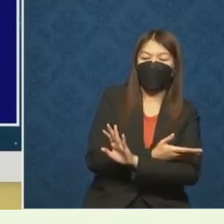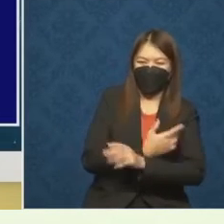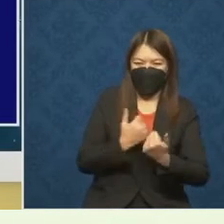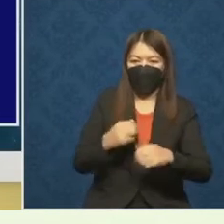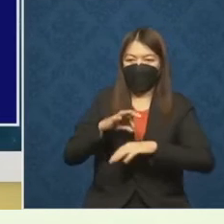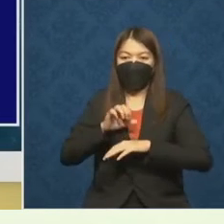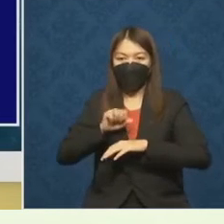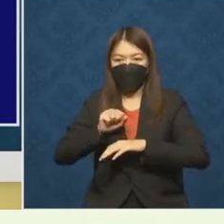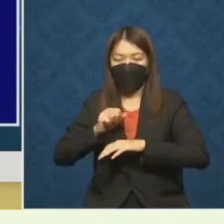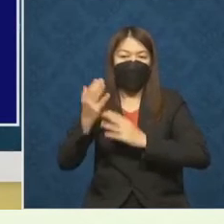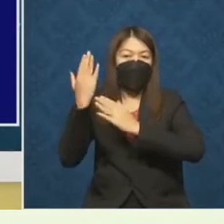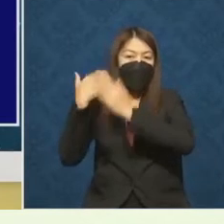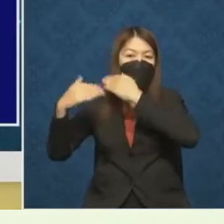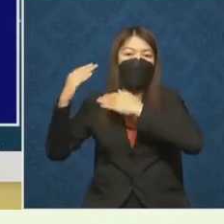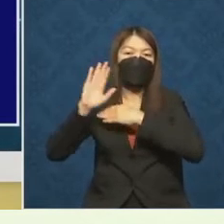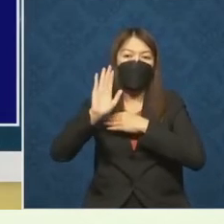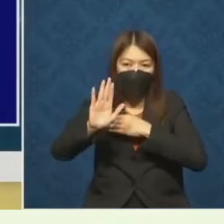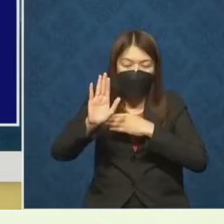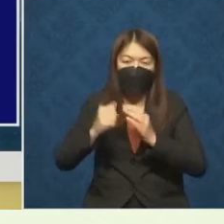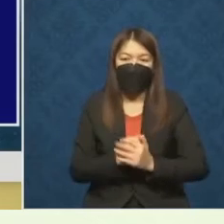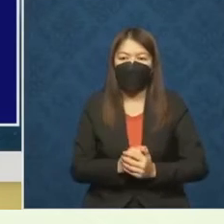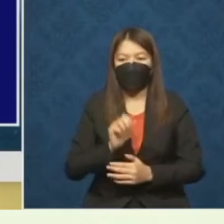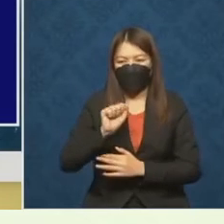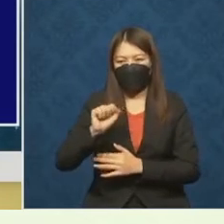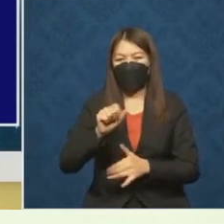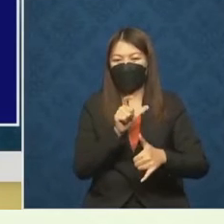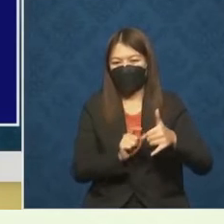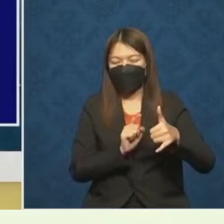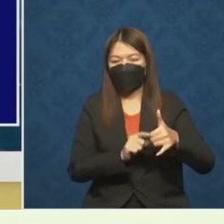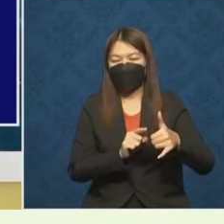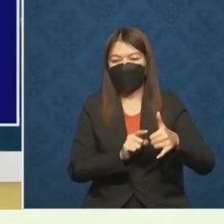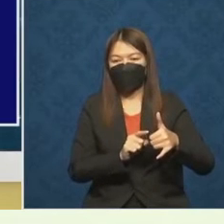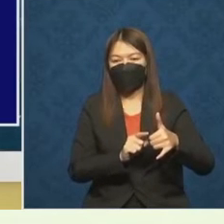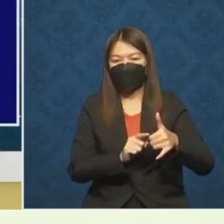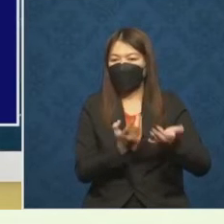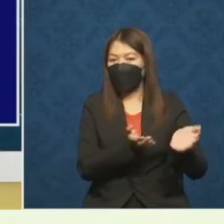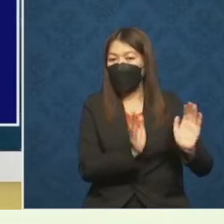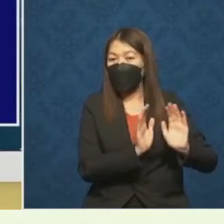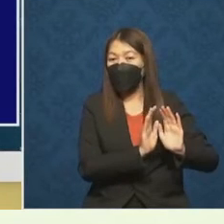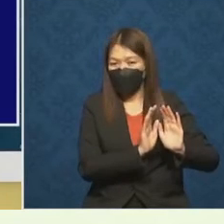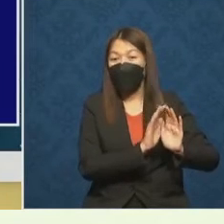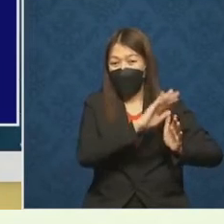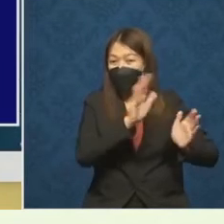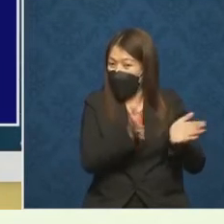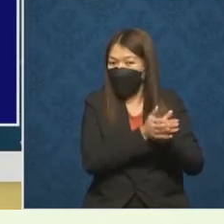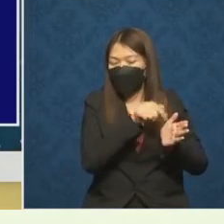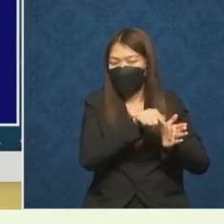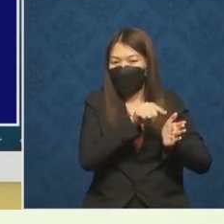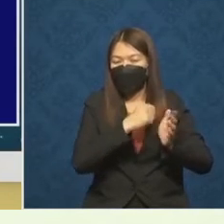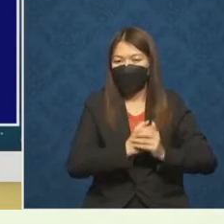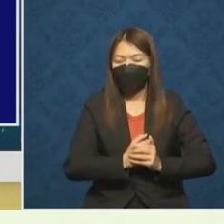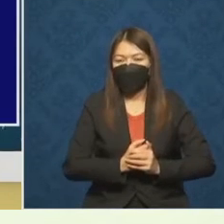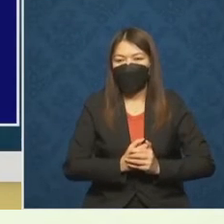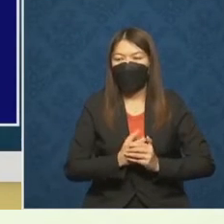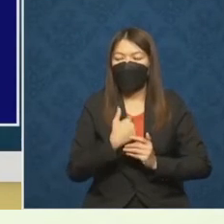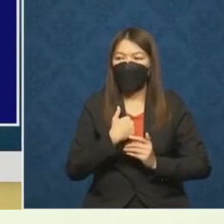ะครับแล้วปรากฏว่าส.ส.คนนี้พร้อมทั้งครอบครัวนะครับก็ยังโย